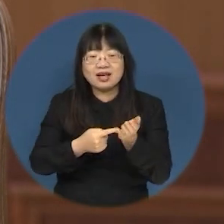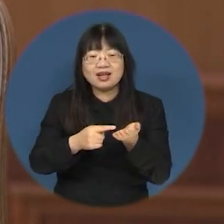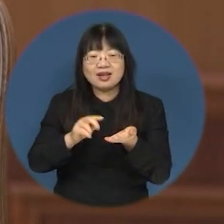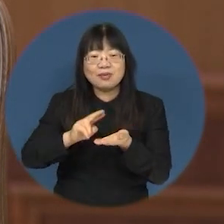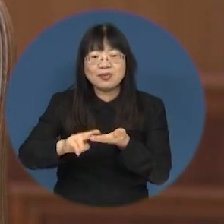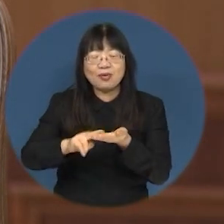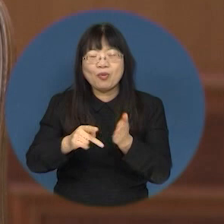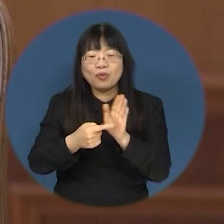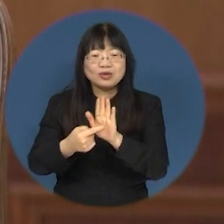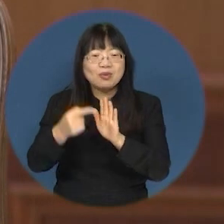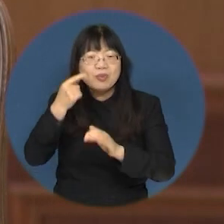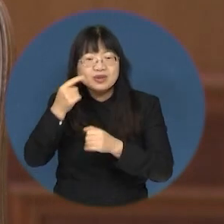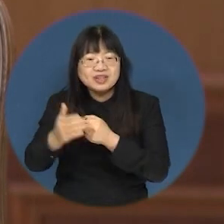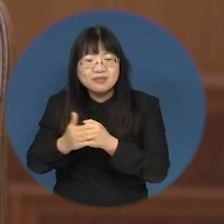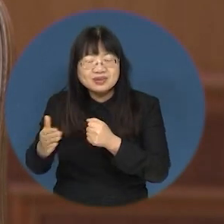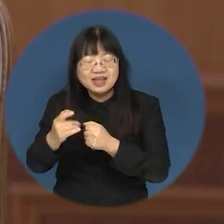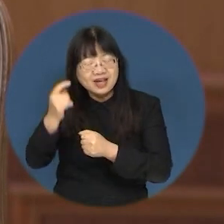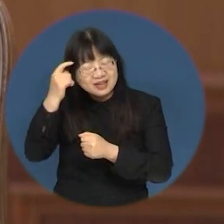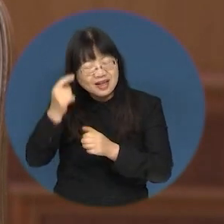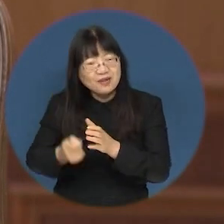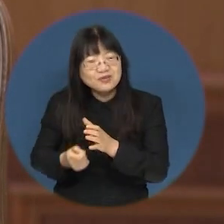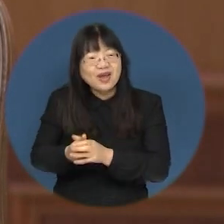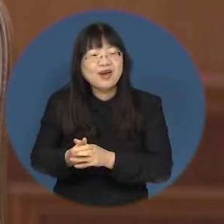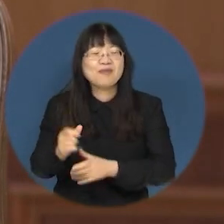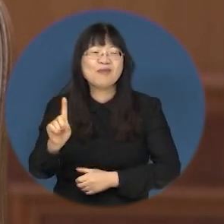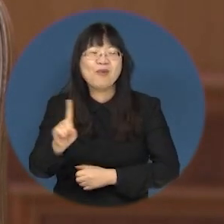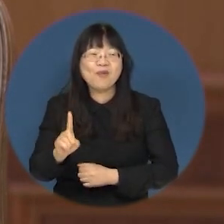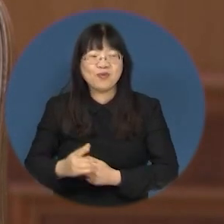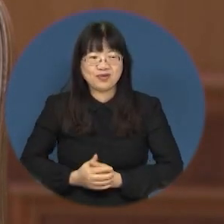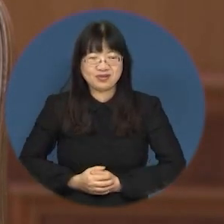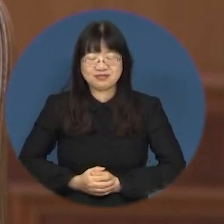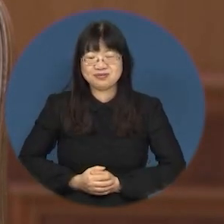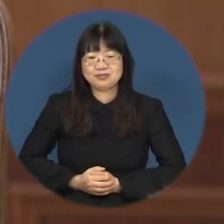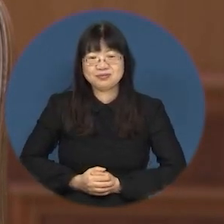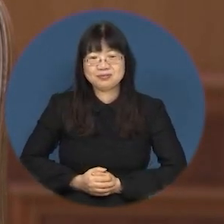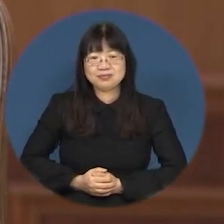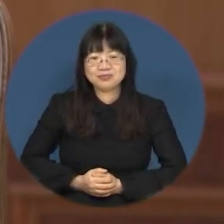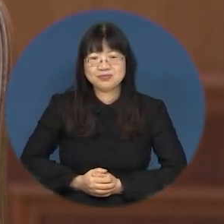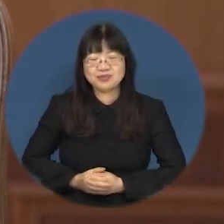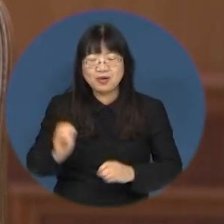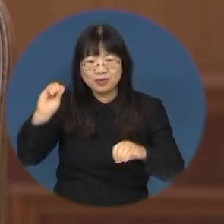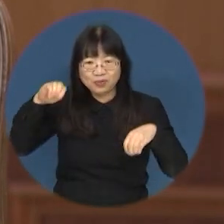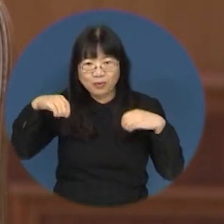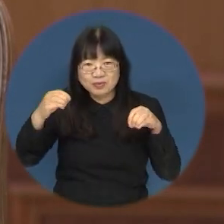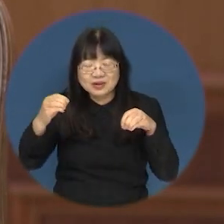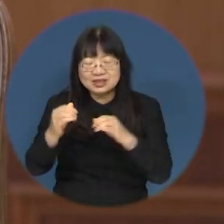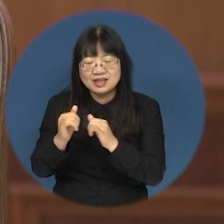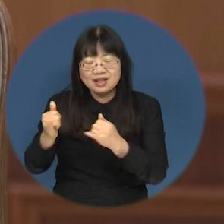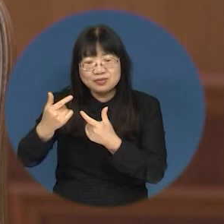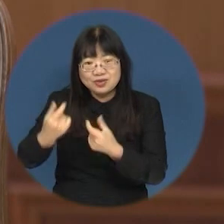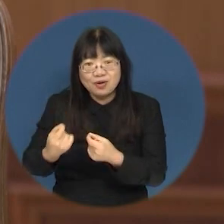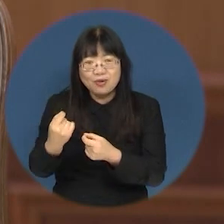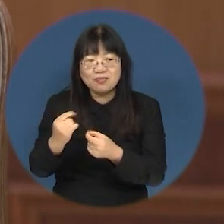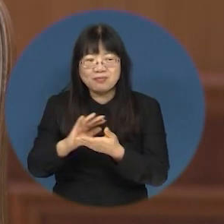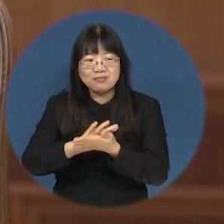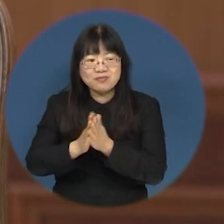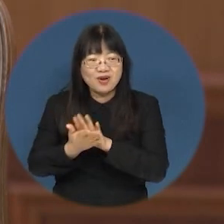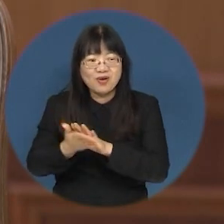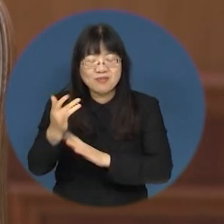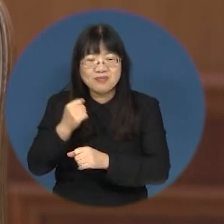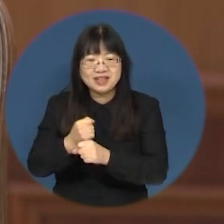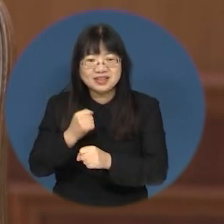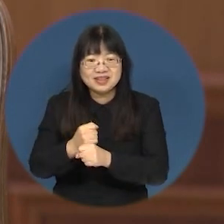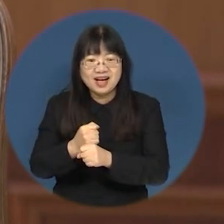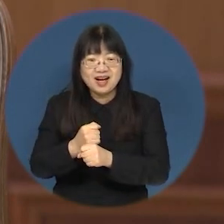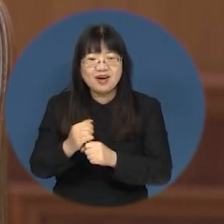그 하나의 이제 깨를 냈던 것이 예, 이게 예. 또 깨라면 깬데. 동물을 의인화 했을 때, 아야동물을 이제 의인화 했을 때,